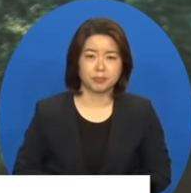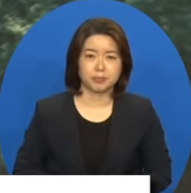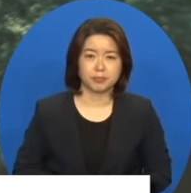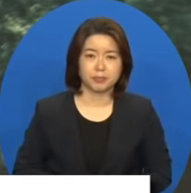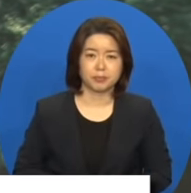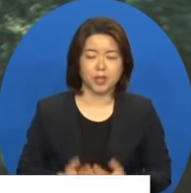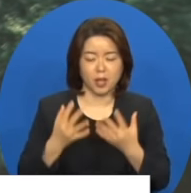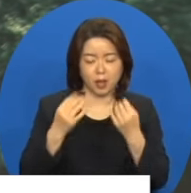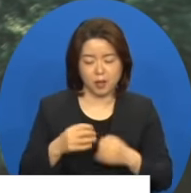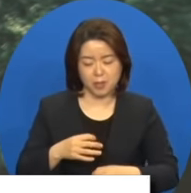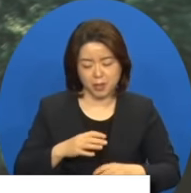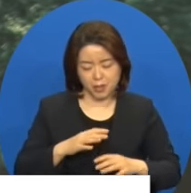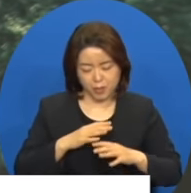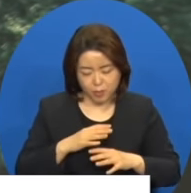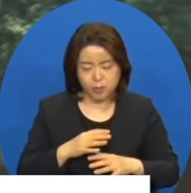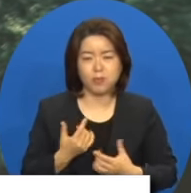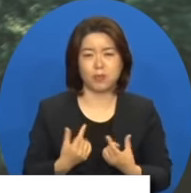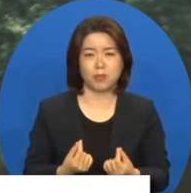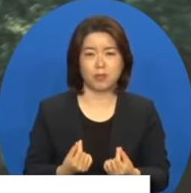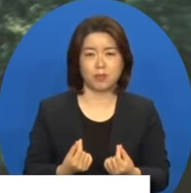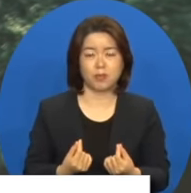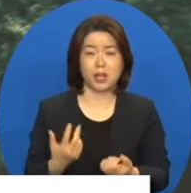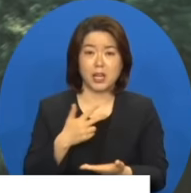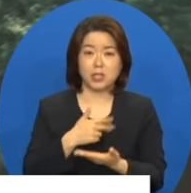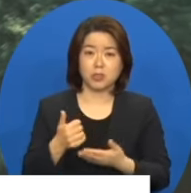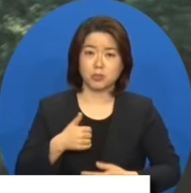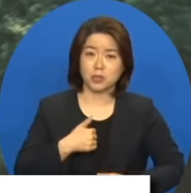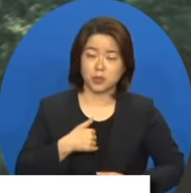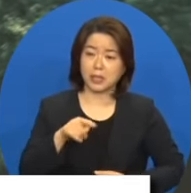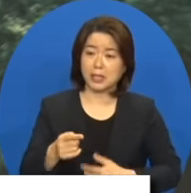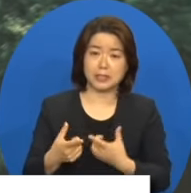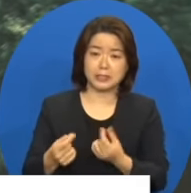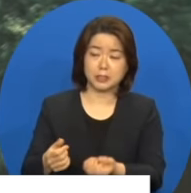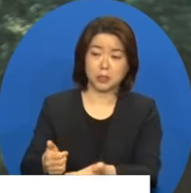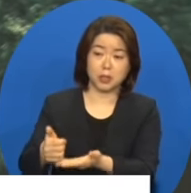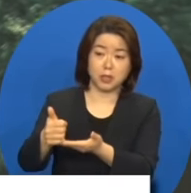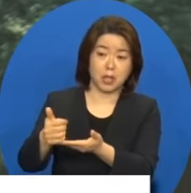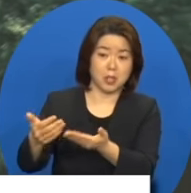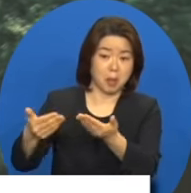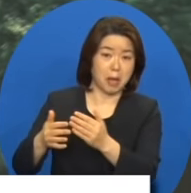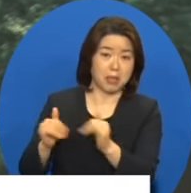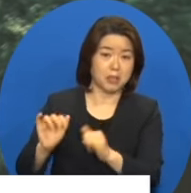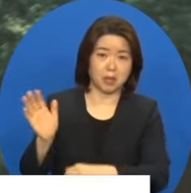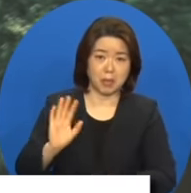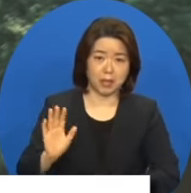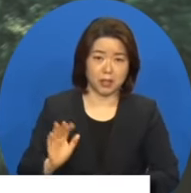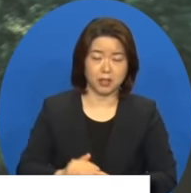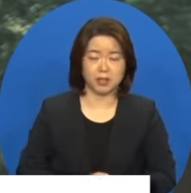거예요. 얼마나 두려웠는지. 주님은 저에게 그런 대접을 받으실 분이 아니셨어요.